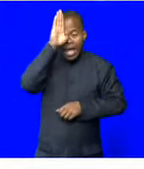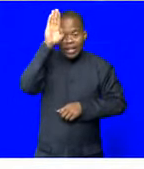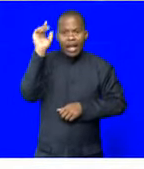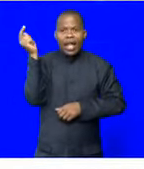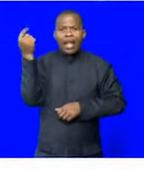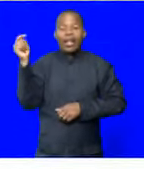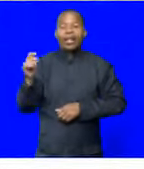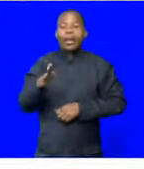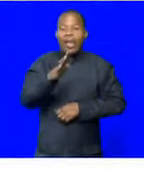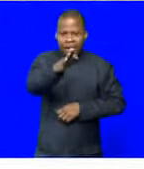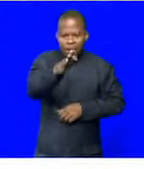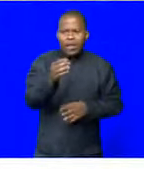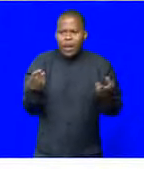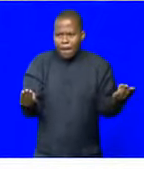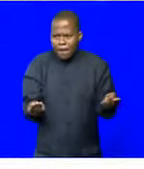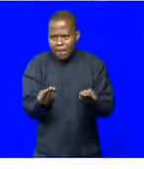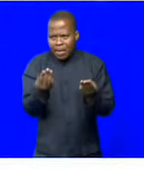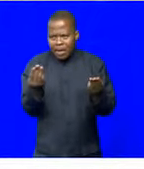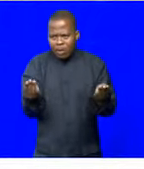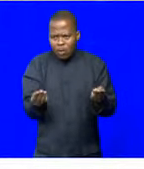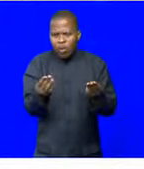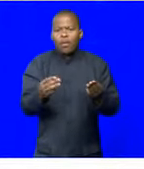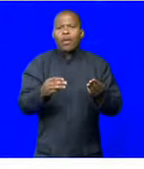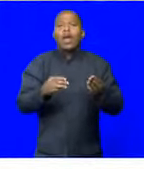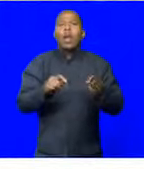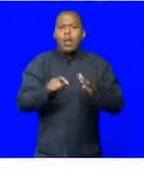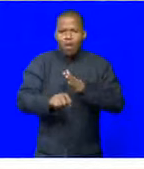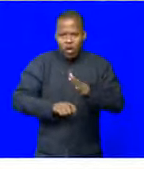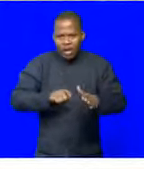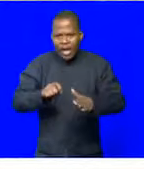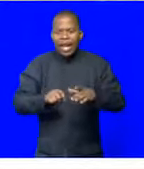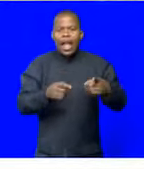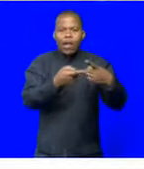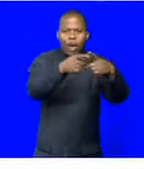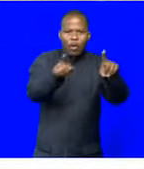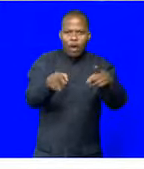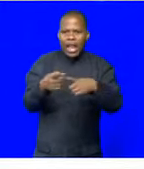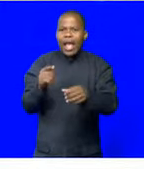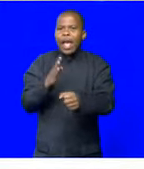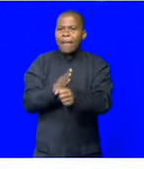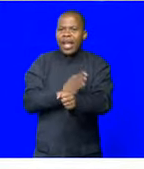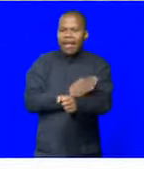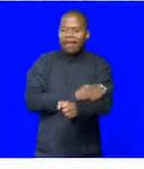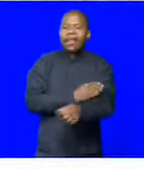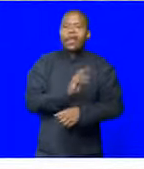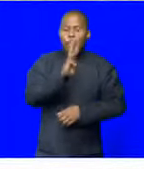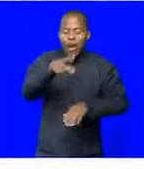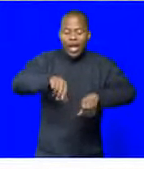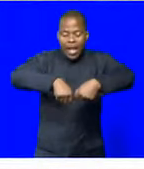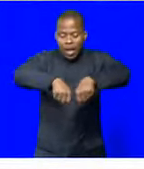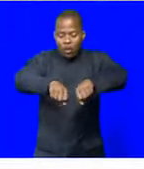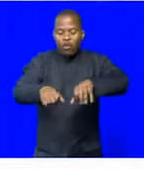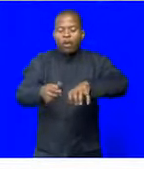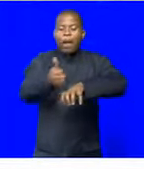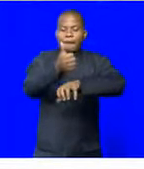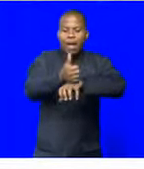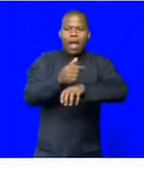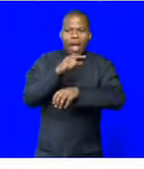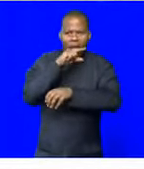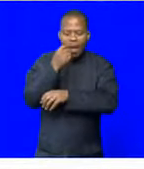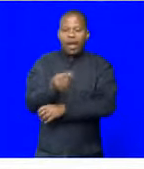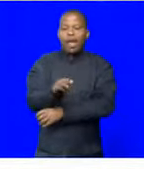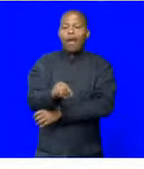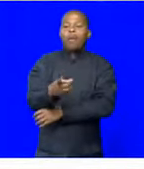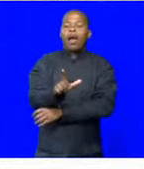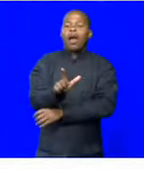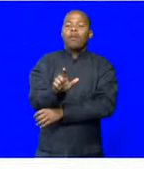lusito. Inkundla Sibusiso Mdluli ithi sive sakule ndzawo besithi idzinga kakhulu letakhiwo. Hulumende